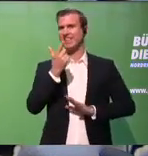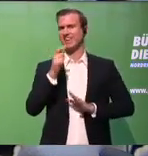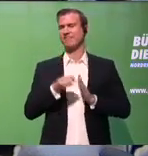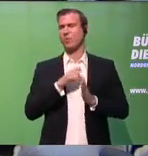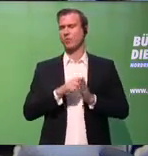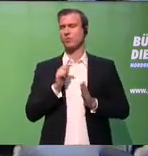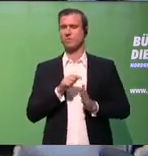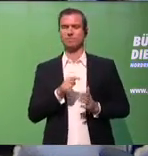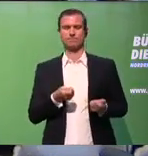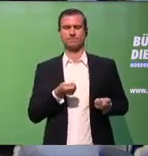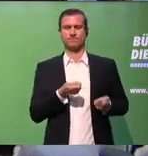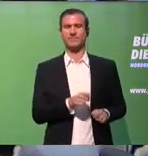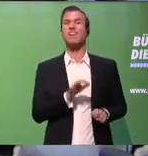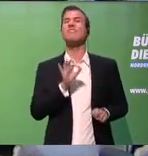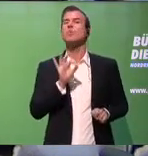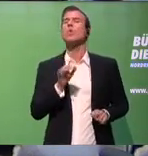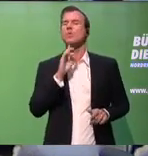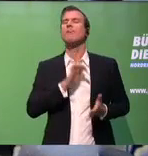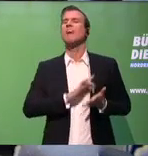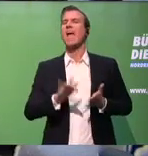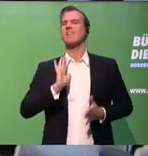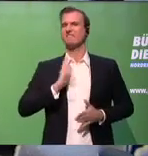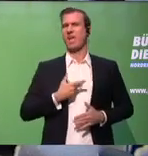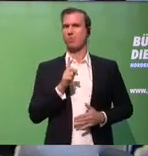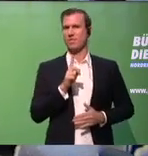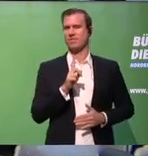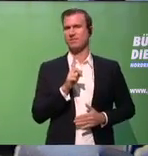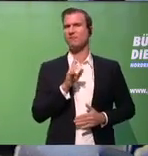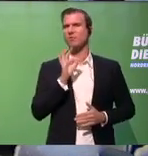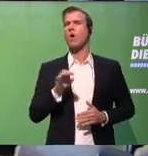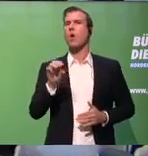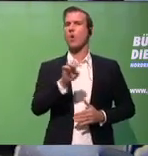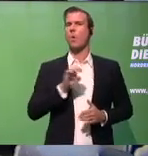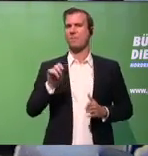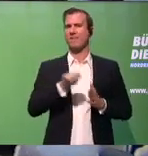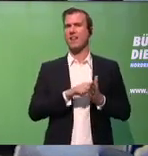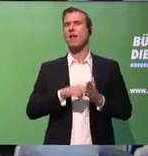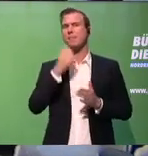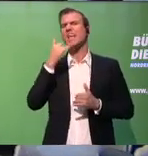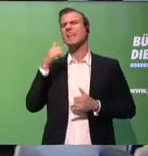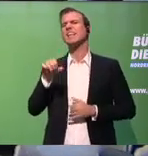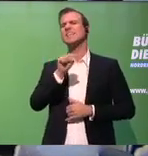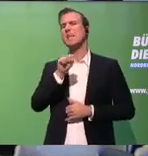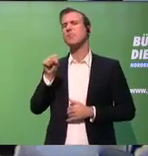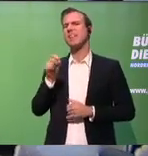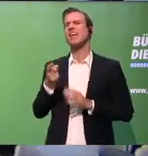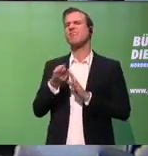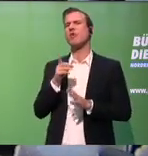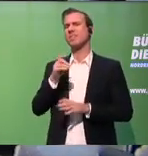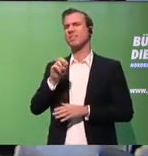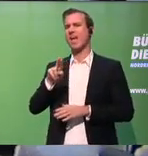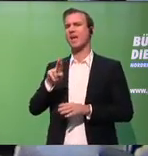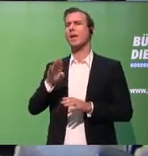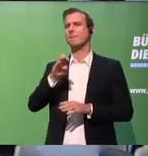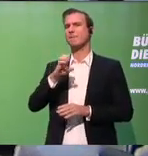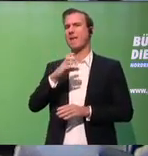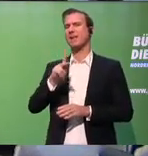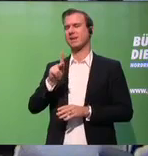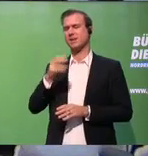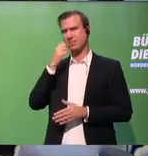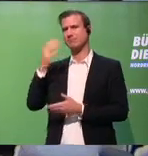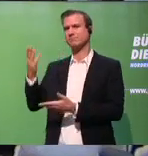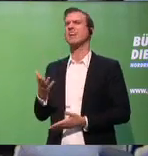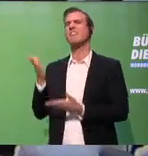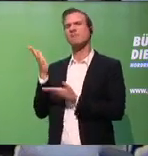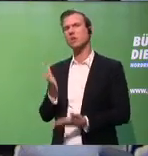für das zweite Votum für Frauen für die Kandidatur zur Europawahl. Und ich bitte jetzt Sabine von der Beck als Erste um ihre Vorstellung. Du